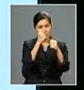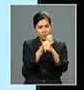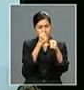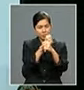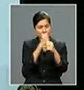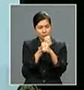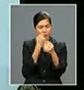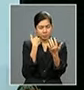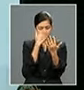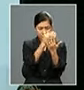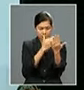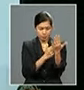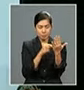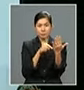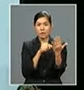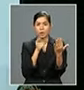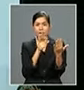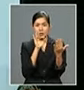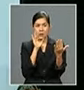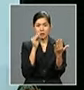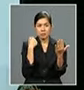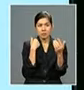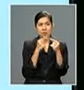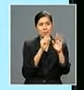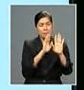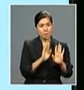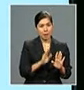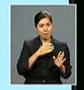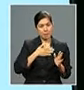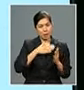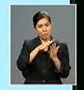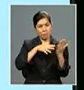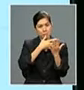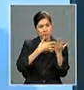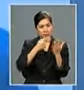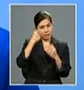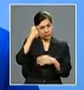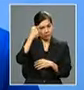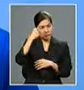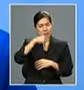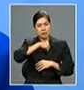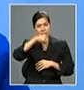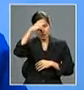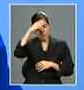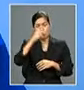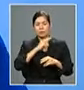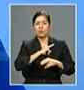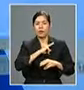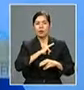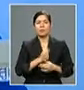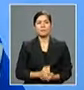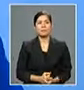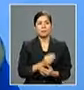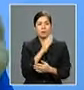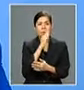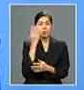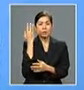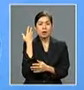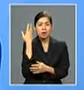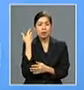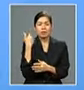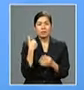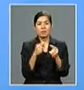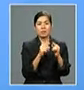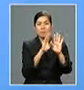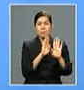าสามารถเลือกบทเรียนที่ต้องการแล้วก็วางแผนการเรียนได้ด้วยตัวเองค่ะ ถ้าเป็นคลาสเรียนสมัยก่อนก็คือต้องเป็น8โมงหรือ10โม